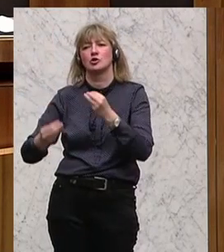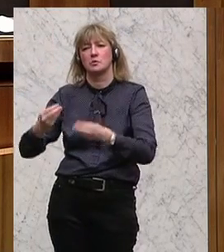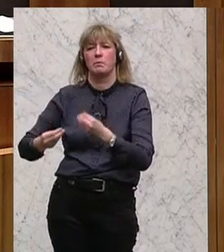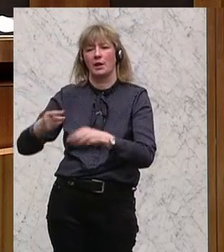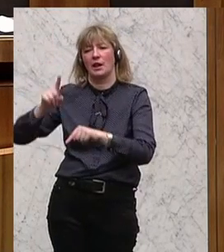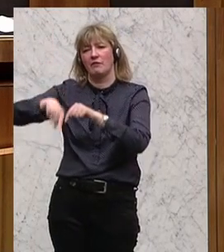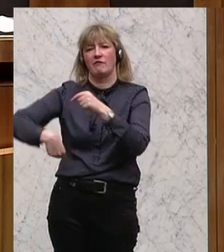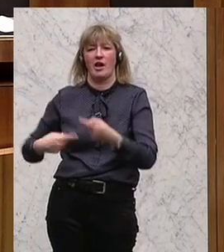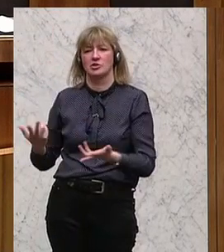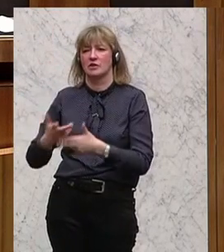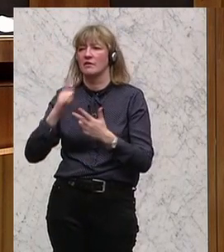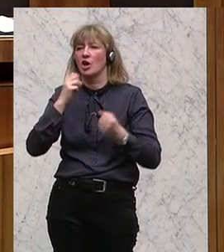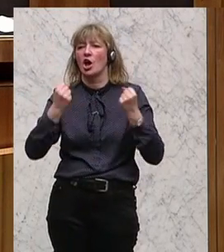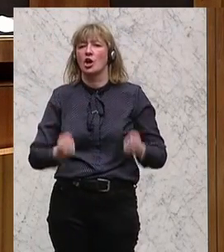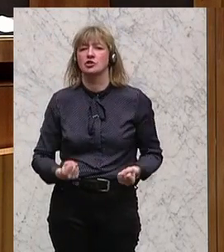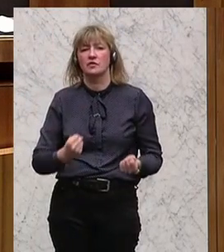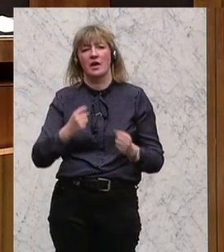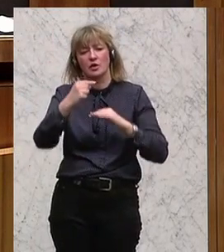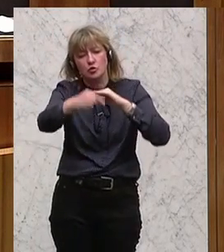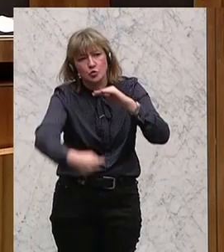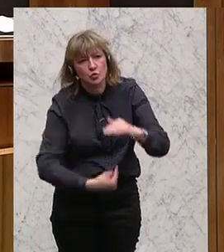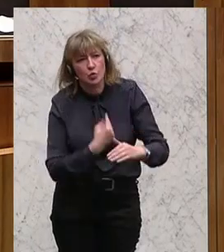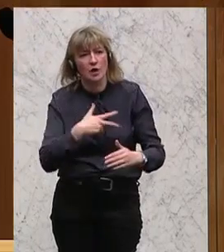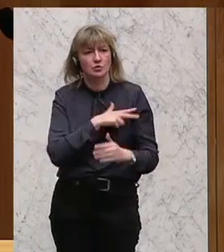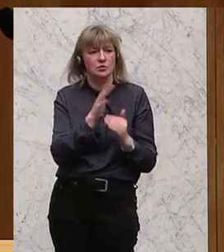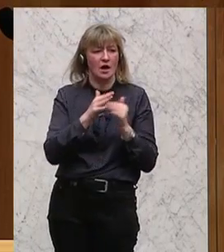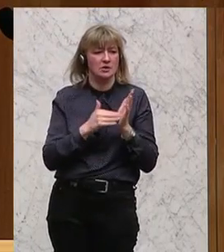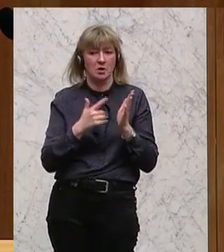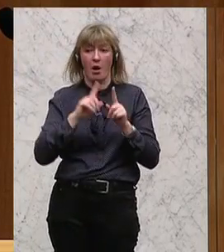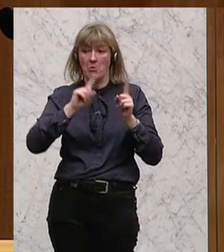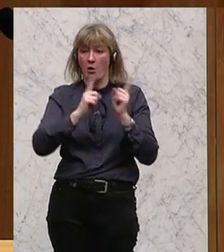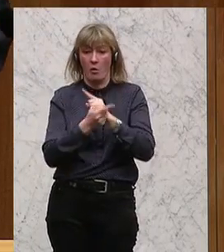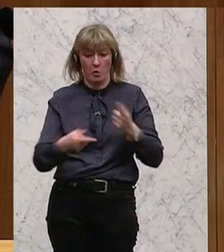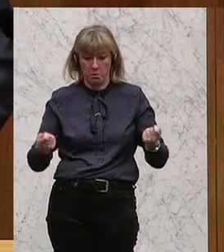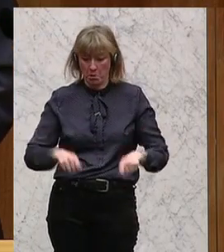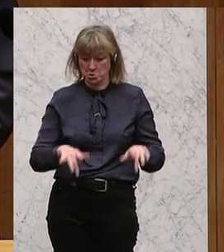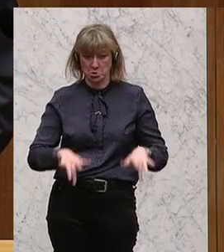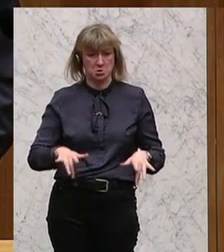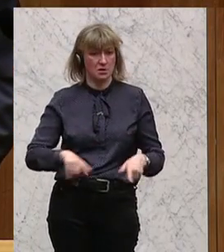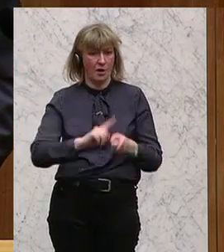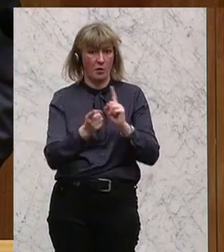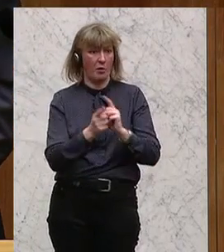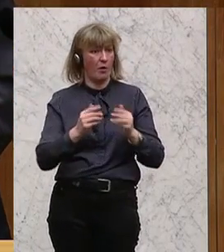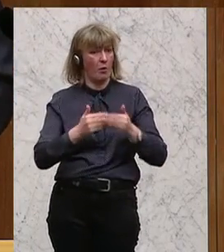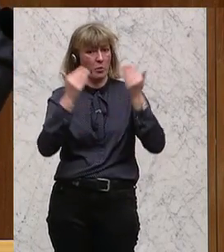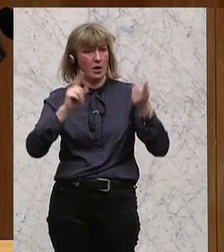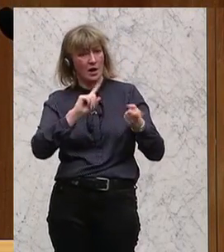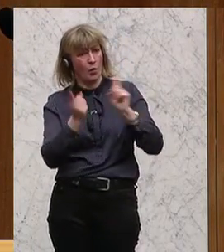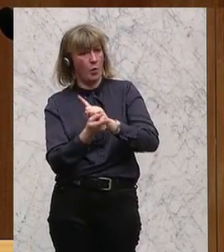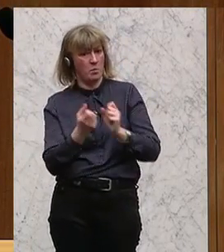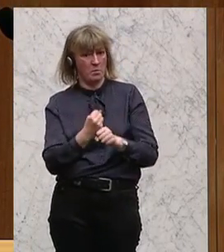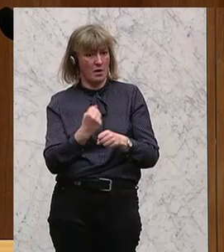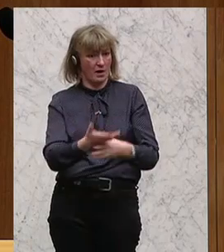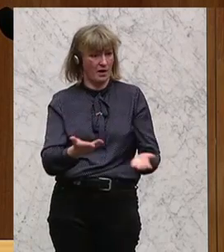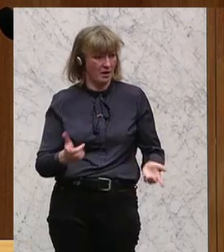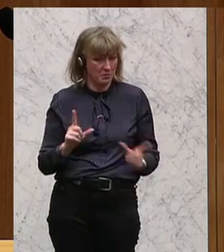Spiel, wenn er von Erschwerungen des Zugangs zum Sozialsystem spricht und Sie hier herinnen Beschlüsse auf den Weg bringen, die genau das Gegenteil tun. Nein, nein, das